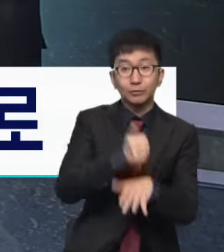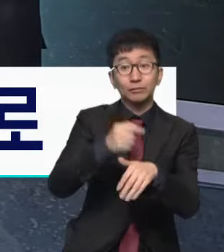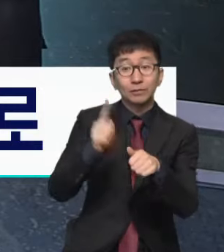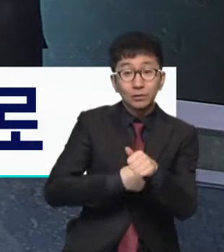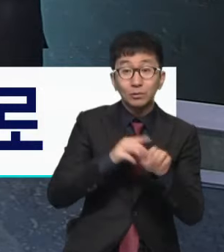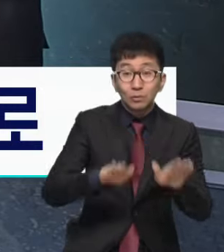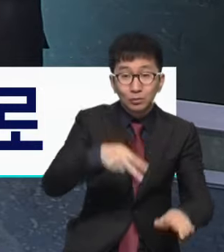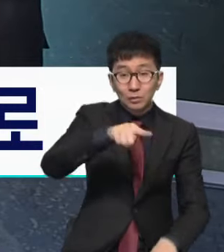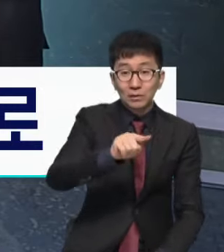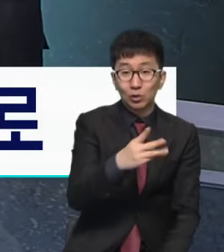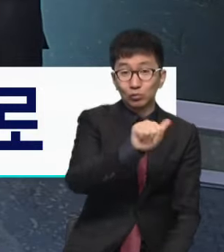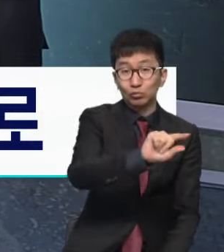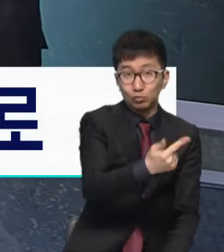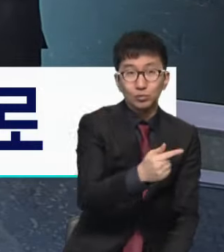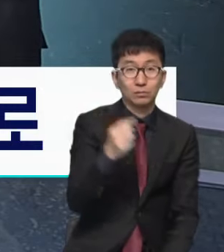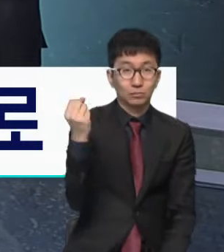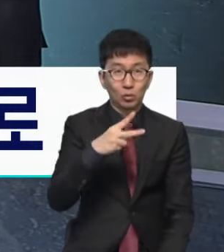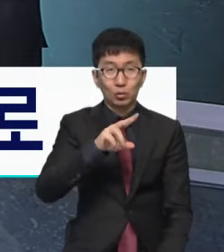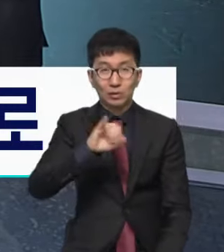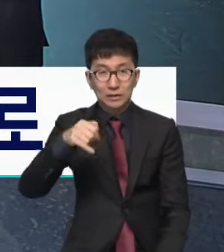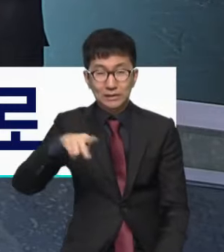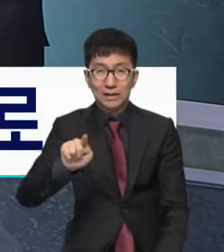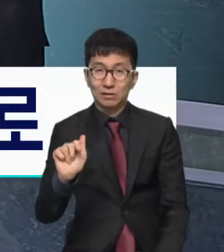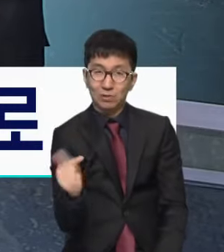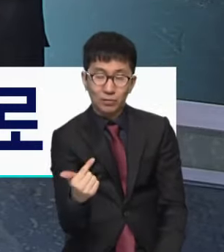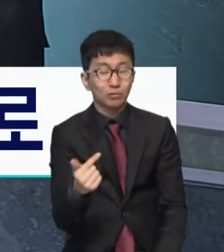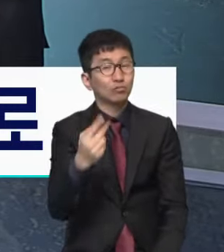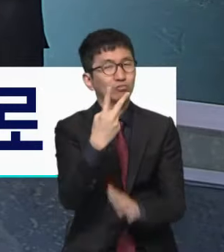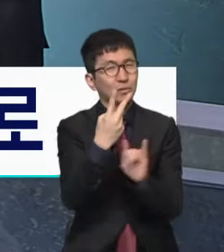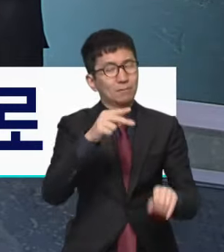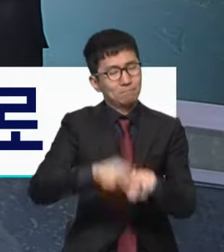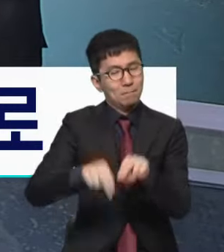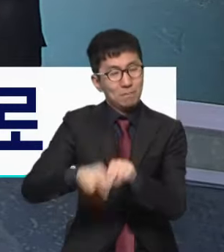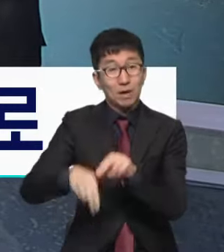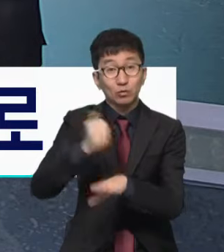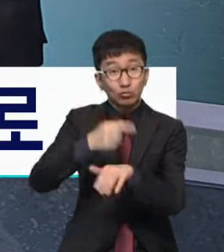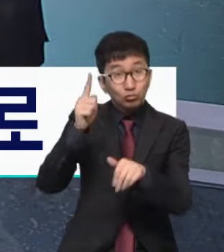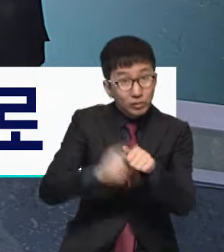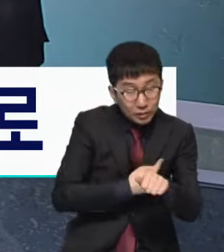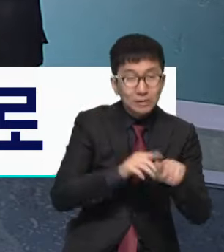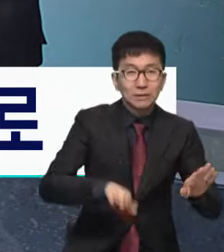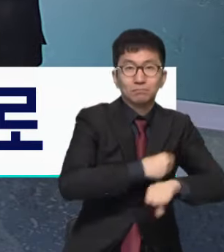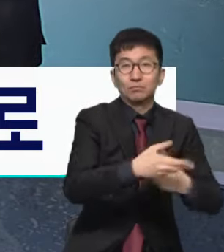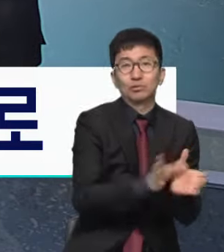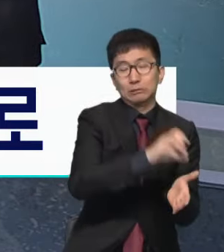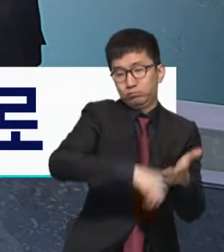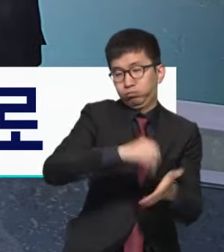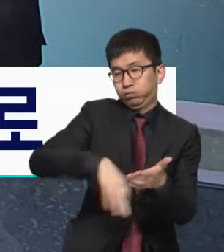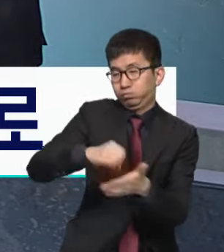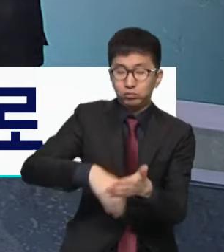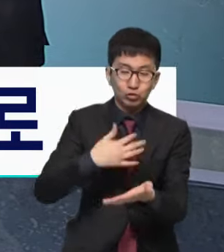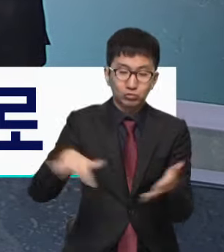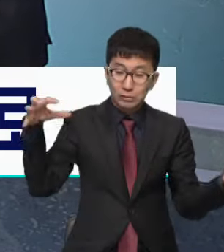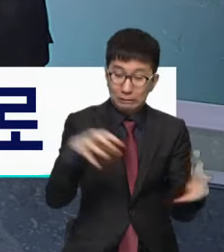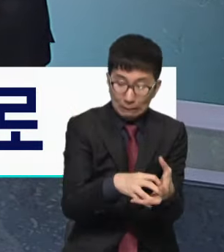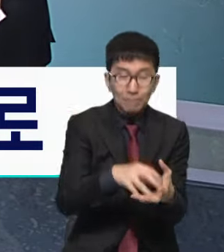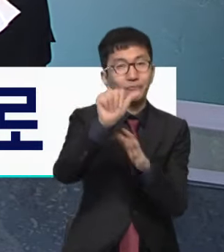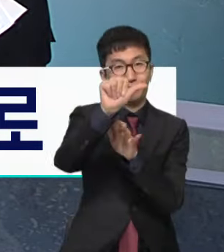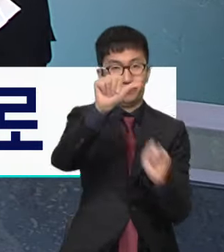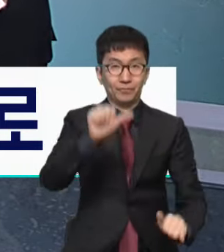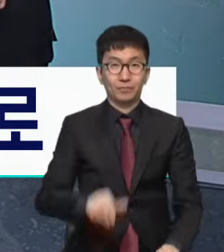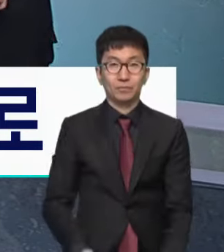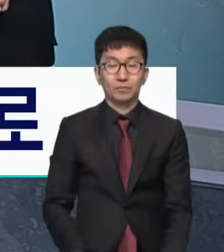의원과 이상원 의원이 당을 떠나면서 민주당을 탈당한 현역 의원은 모두 다섯 명으로 늘었습니다 계속해서 정반석